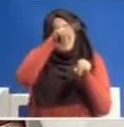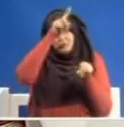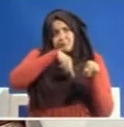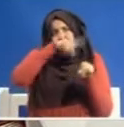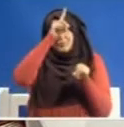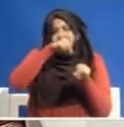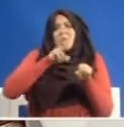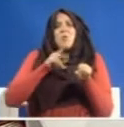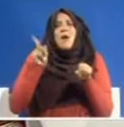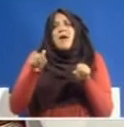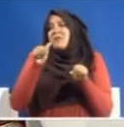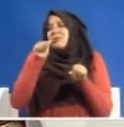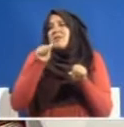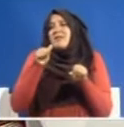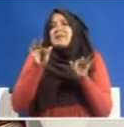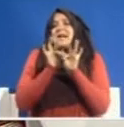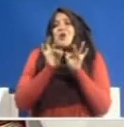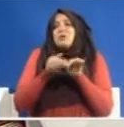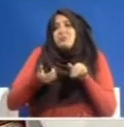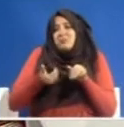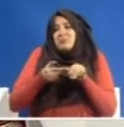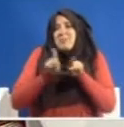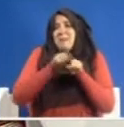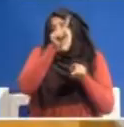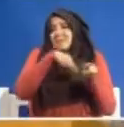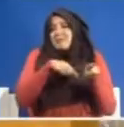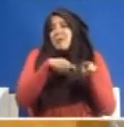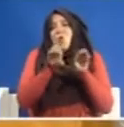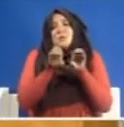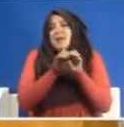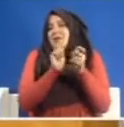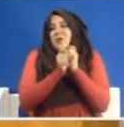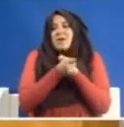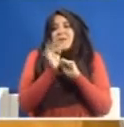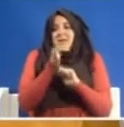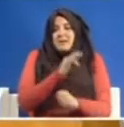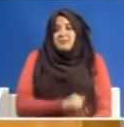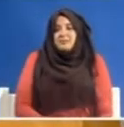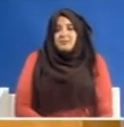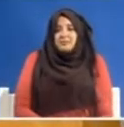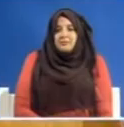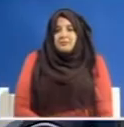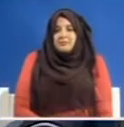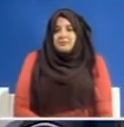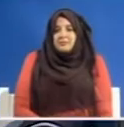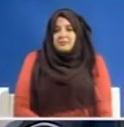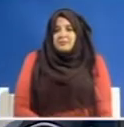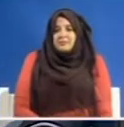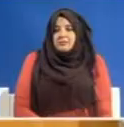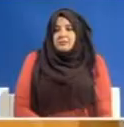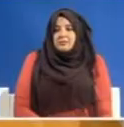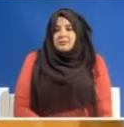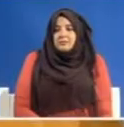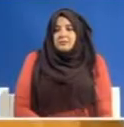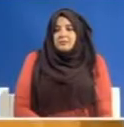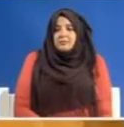من الكبار او من الصغار من اخوانها واخواتها من الرضاع، من اخوانها من الرضاع. ان لم يكن الشيخ، حتى نفترض يعني هذا الافتراض